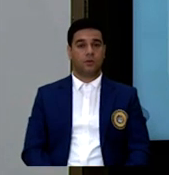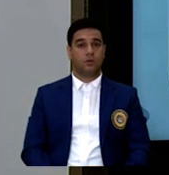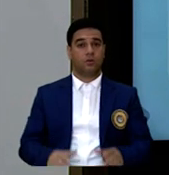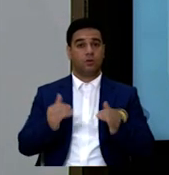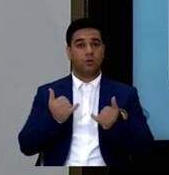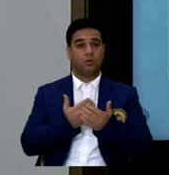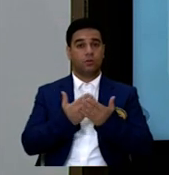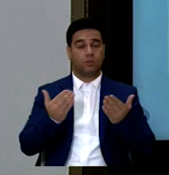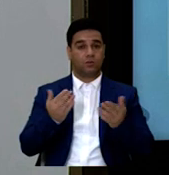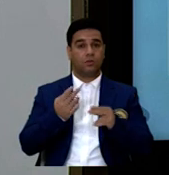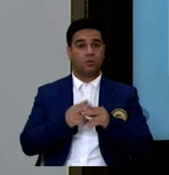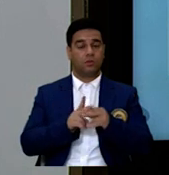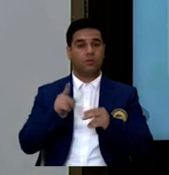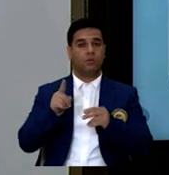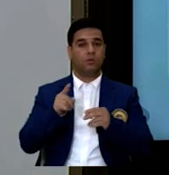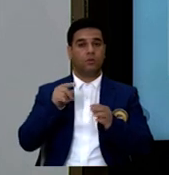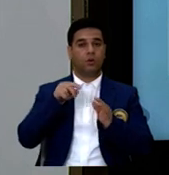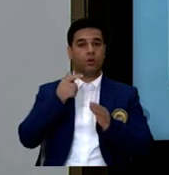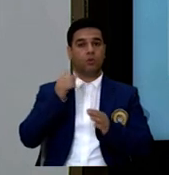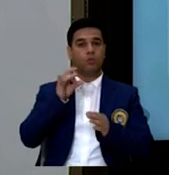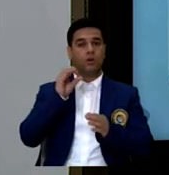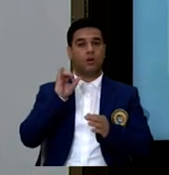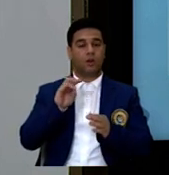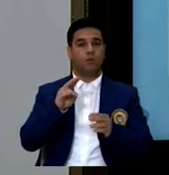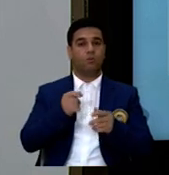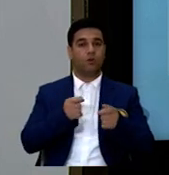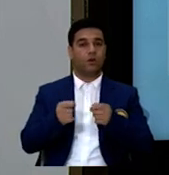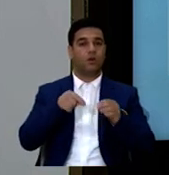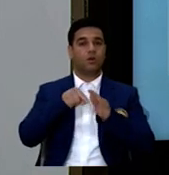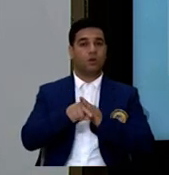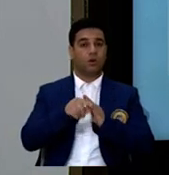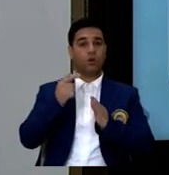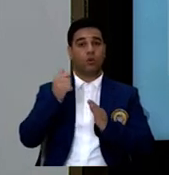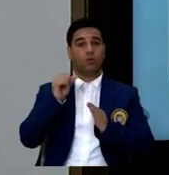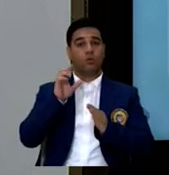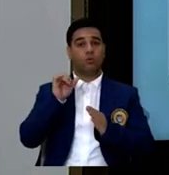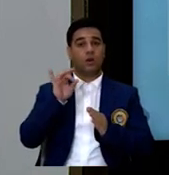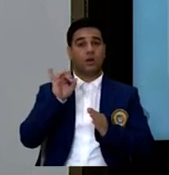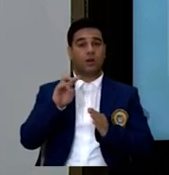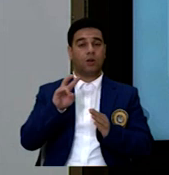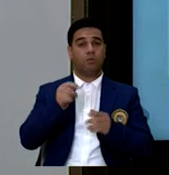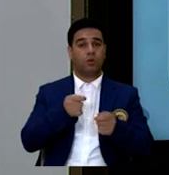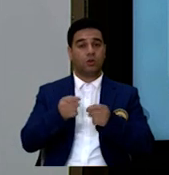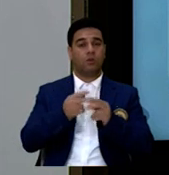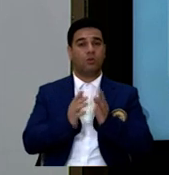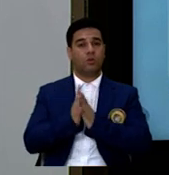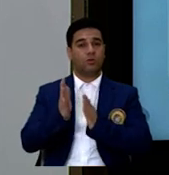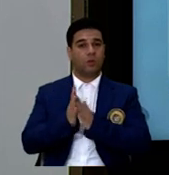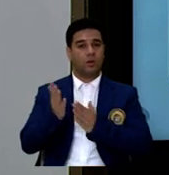Ana endi gumoral boshqarilish nima? Demak, hayotiy jarayonlarni gumoral boshqarish